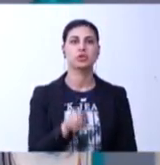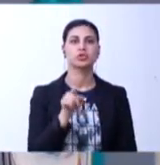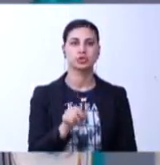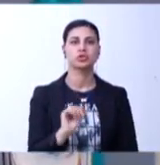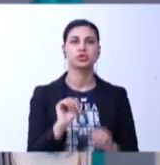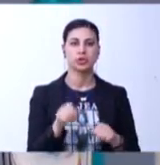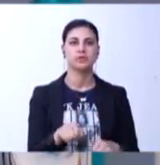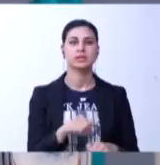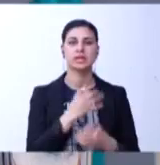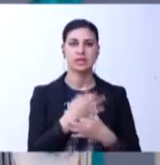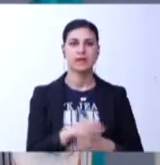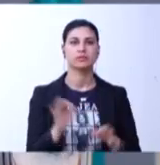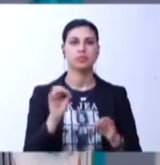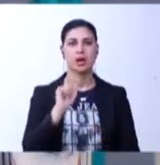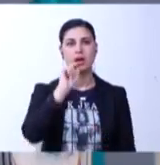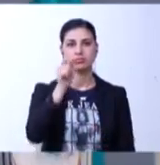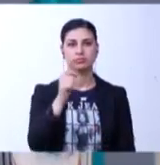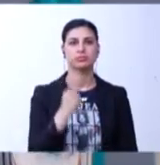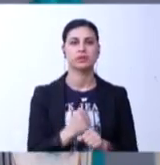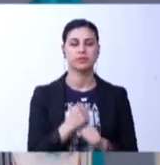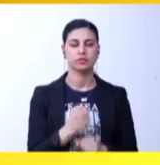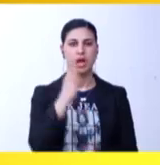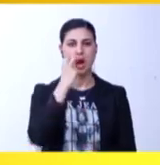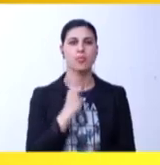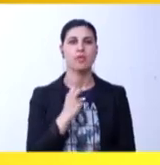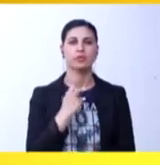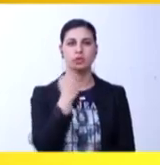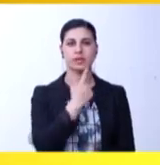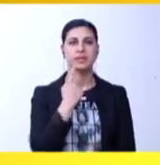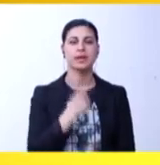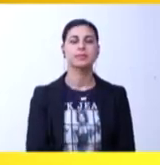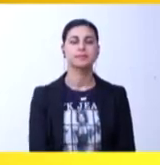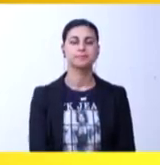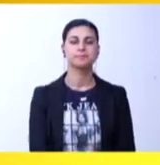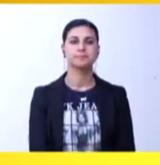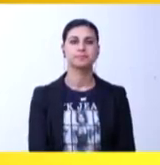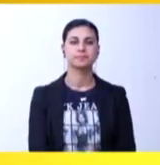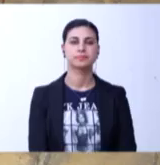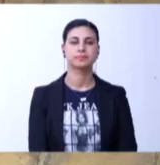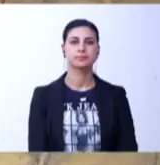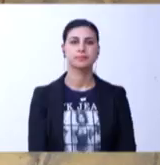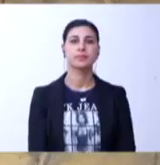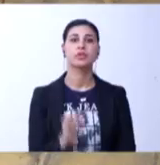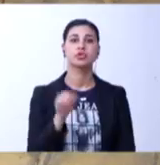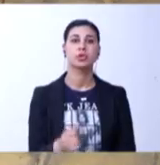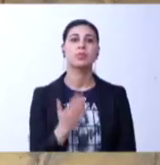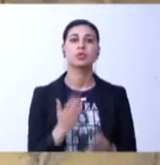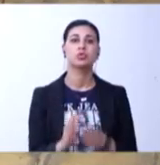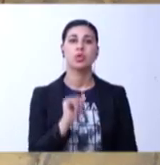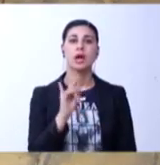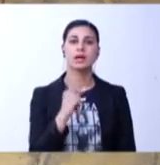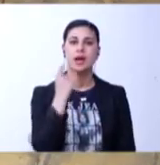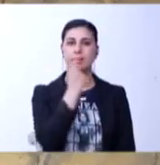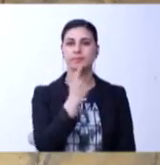შემთხვევაში შეგვიძლია თავისუფლად ექსტრაქცია ჩაუტაროთ და ამოვიღოთ მარტივად. დიახ, შეიძლება თუ არა ბრეკეტების